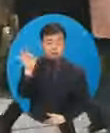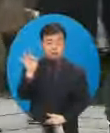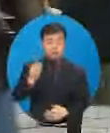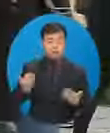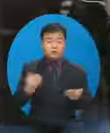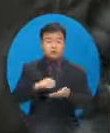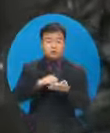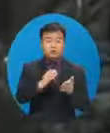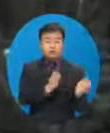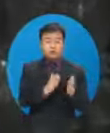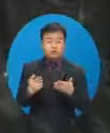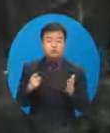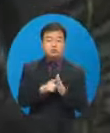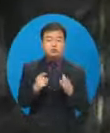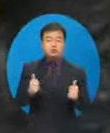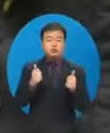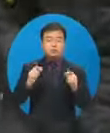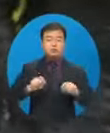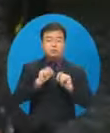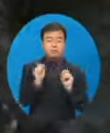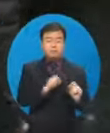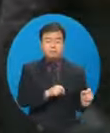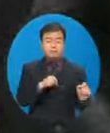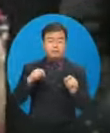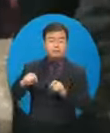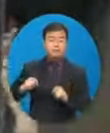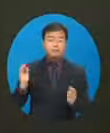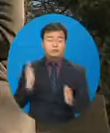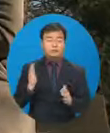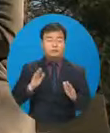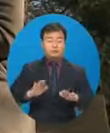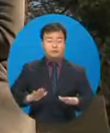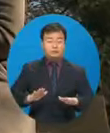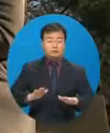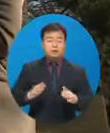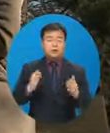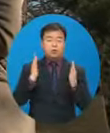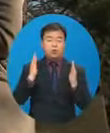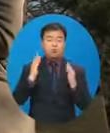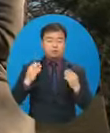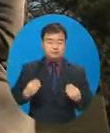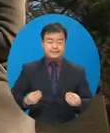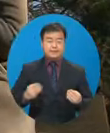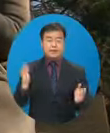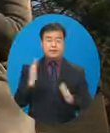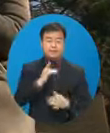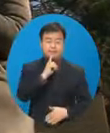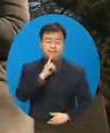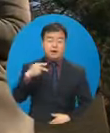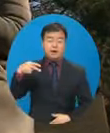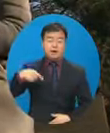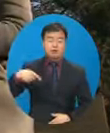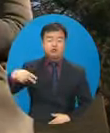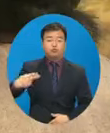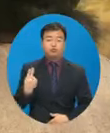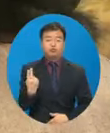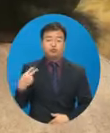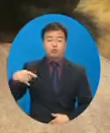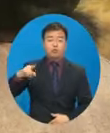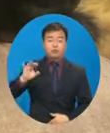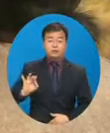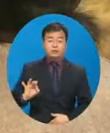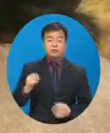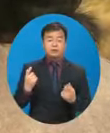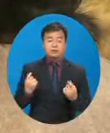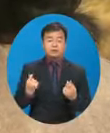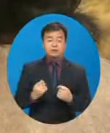미루던 재학생들은 이제 학생이 아닌 수료생이 됩니다. 취업 한파에 가뜩이나 힘든데 학생들은 걱정이 더